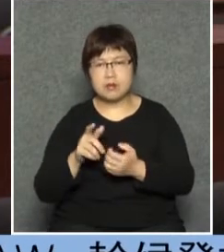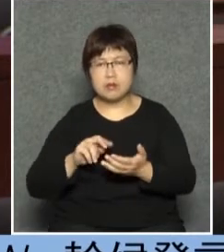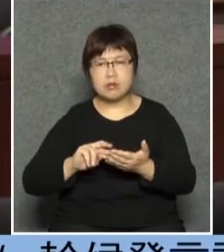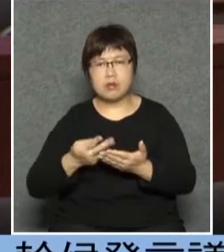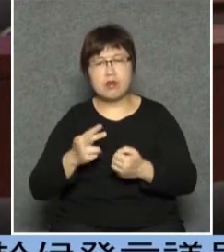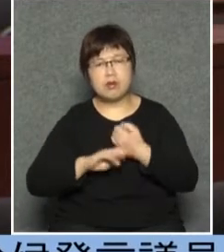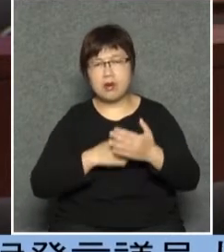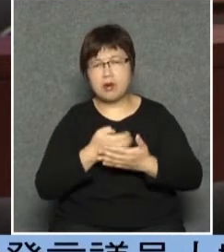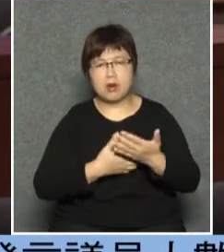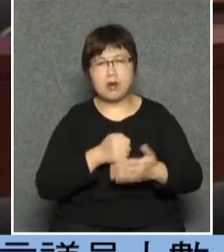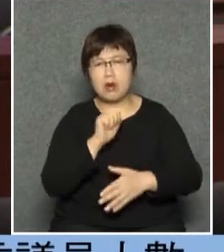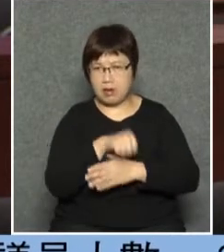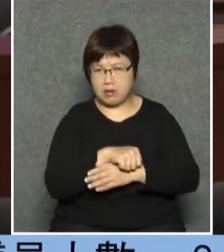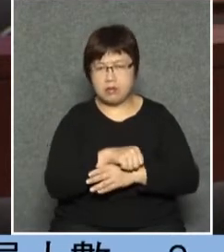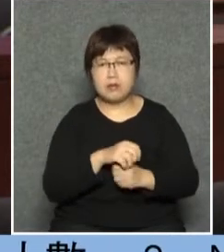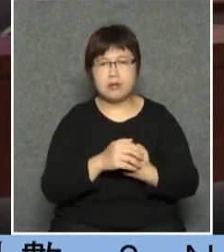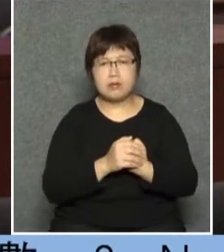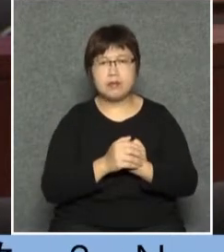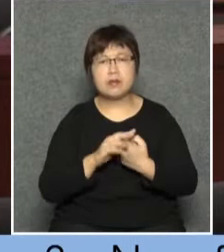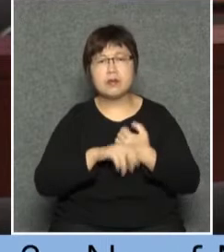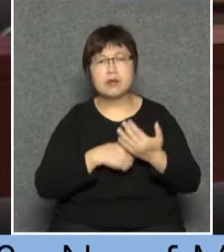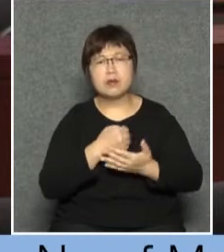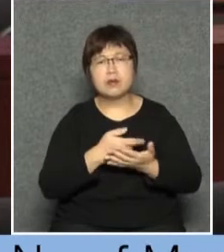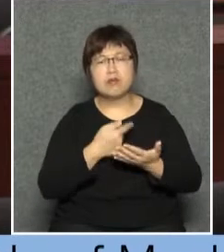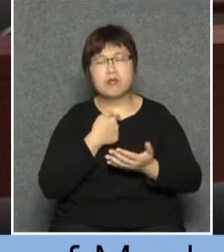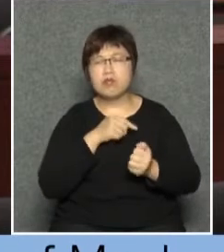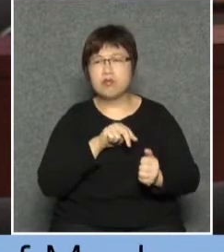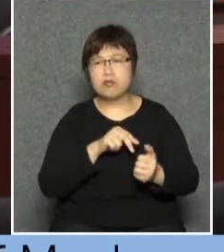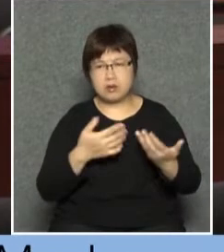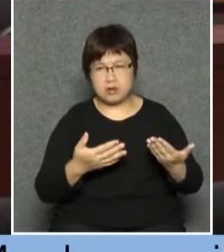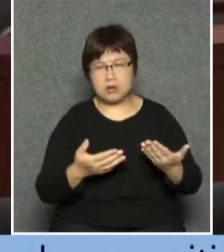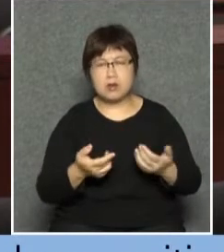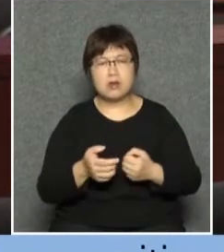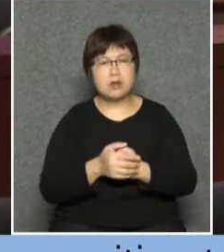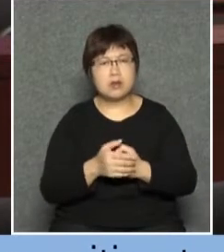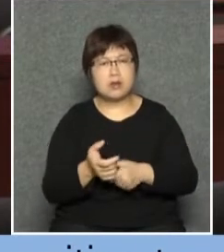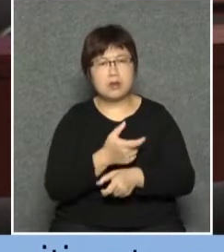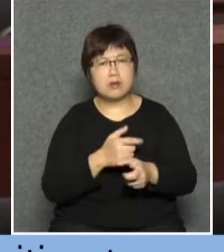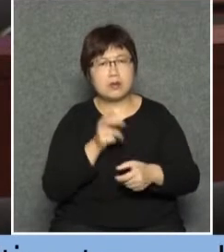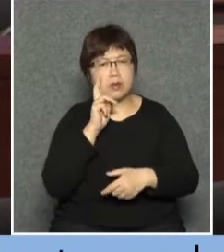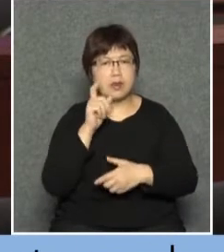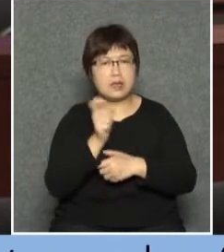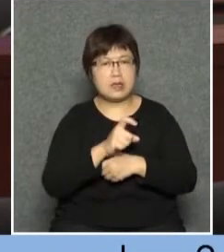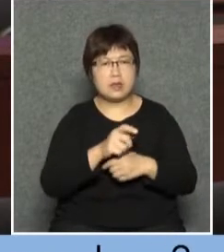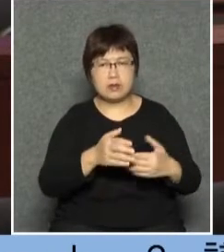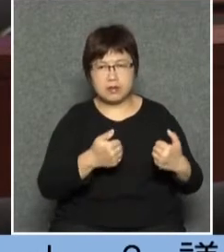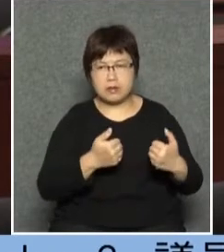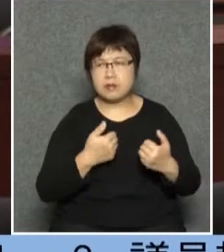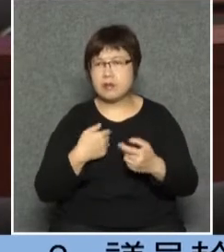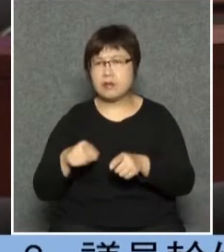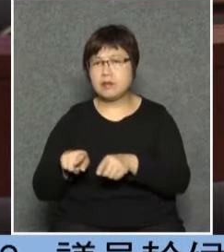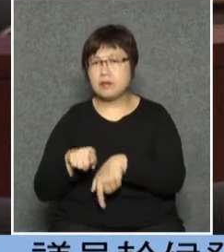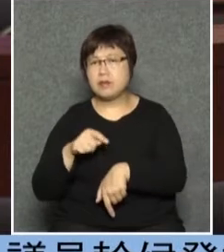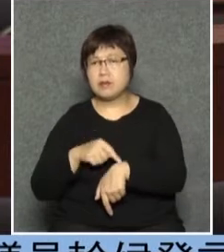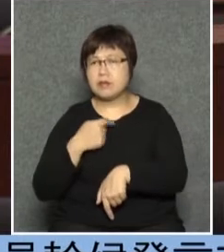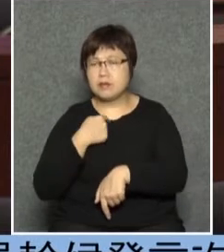例，而法例既要照顾到现有营业车例如的士的利益，但同时呢亦